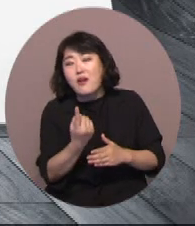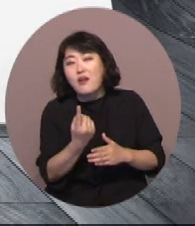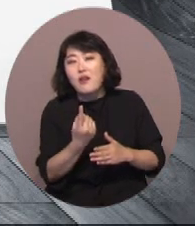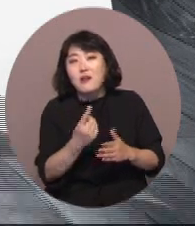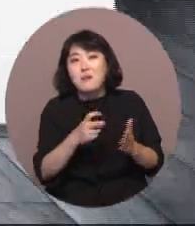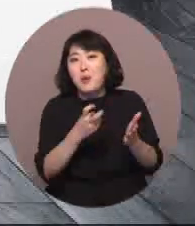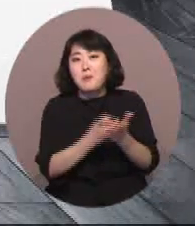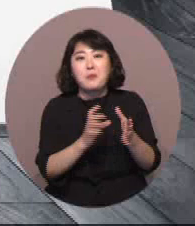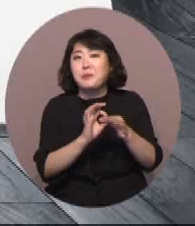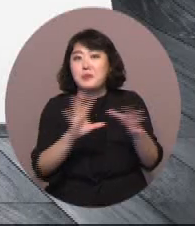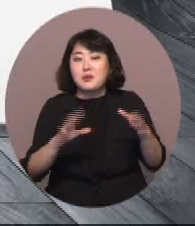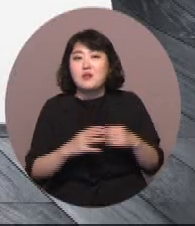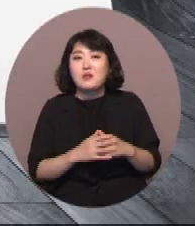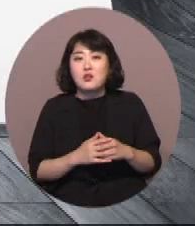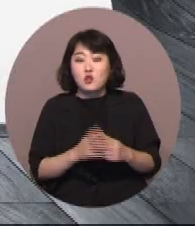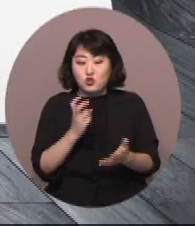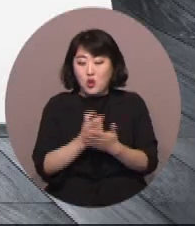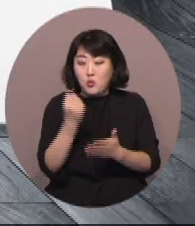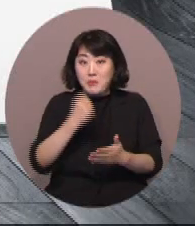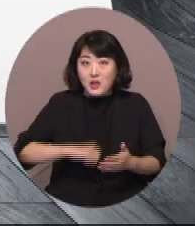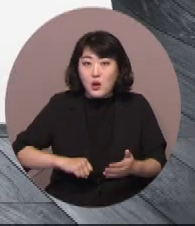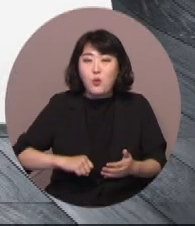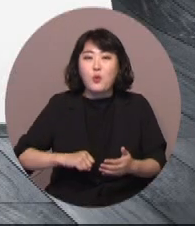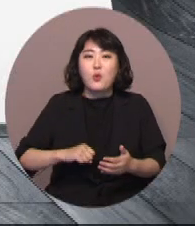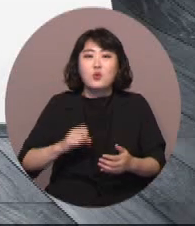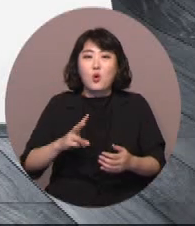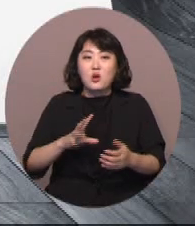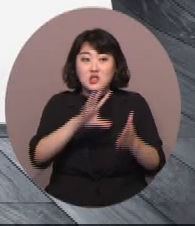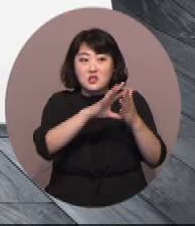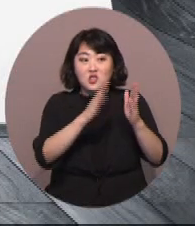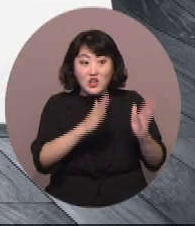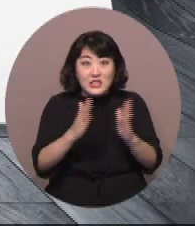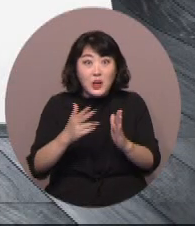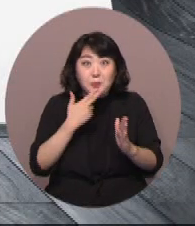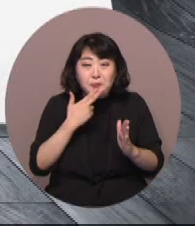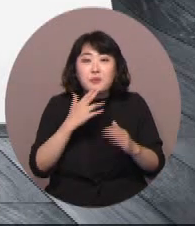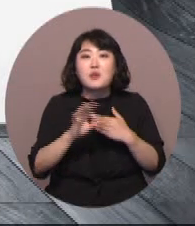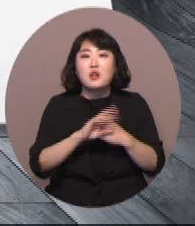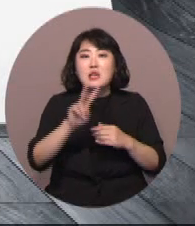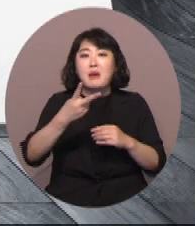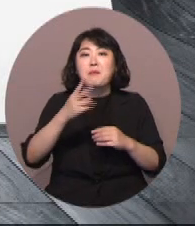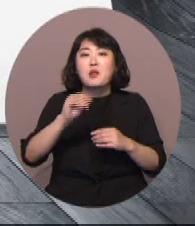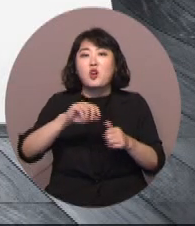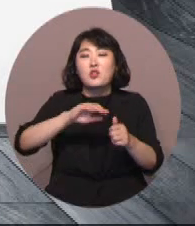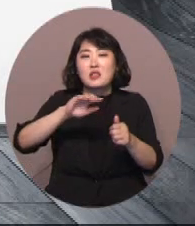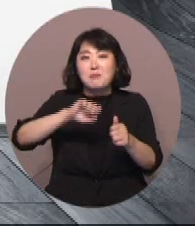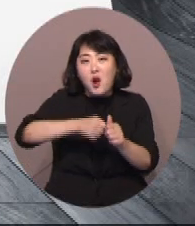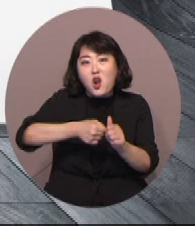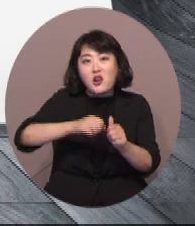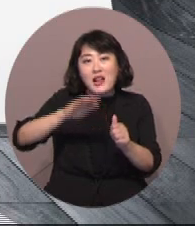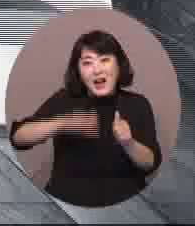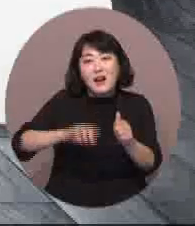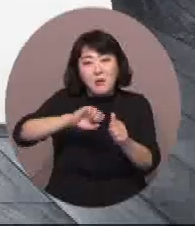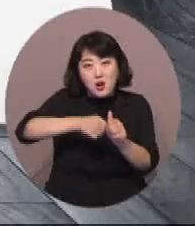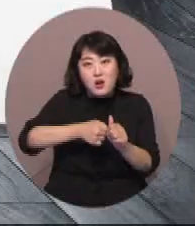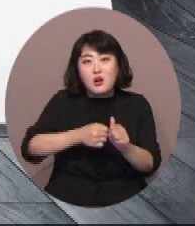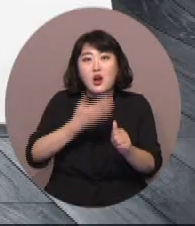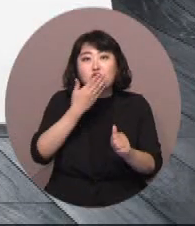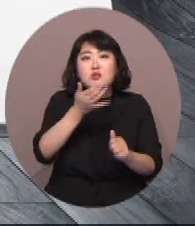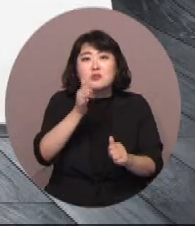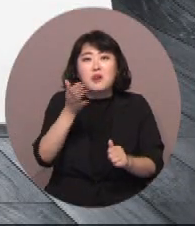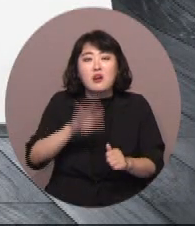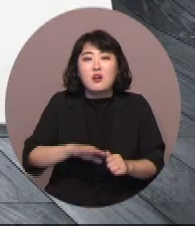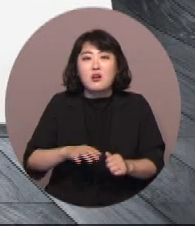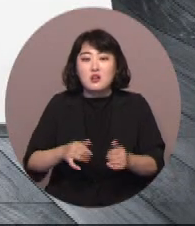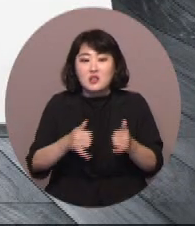때문입니다. 규정을 위반하고 선전물 등을 철거하지 않으면 200만 원 이하의 과태료를 부과할 수 있지만 철거